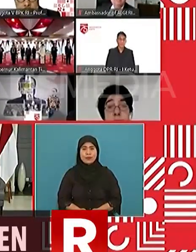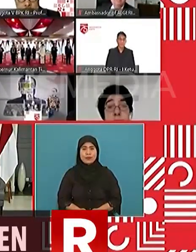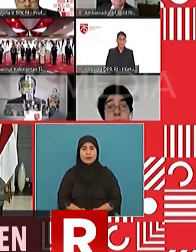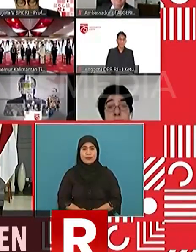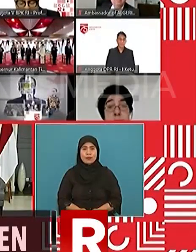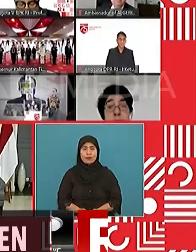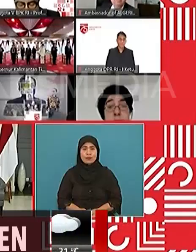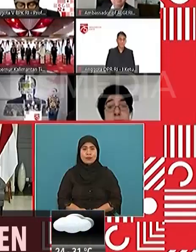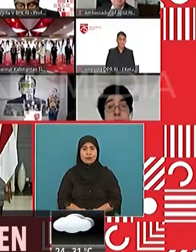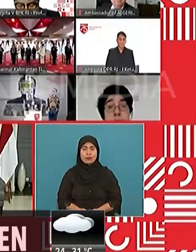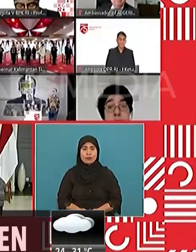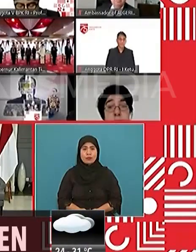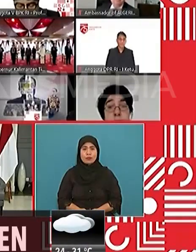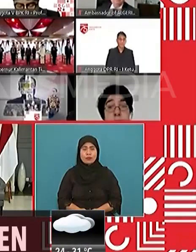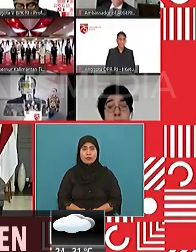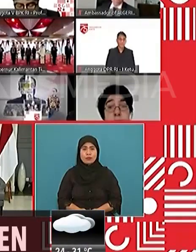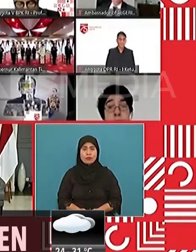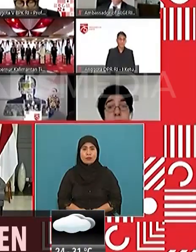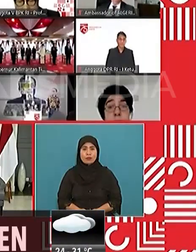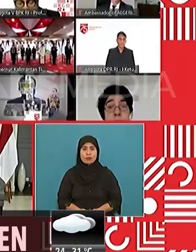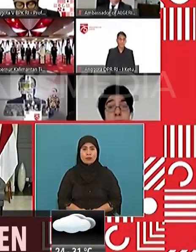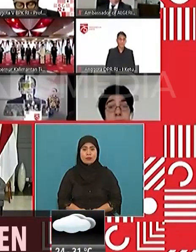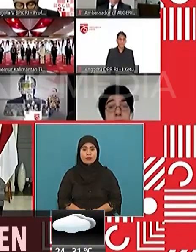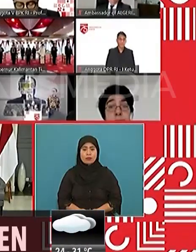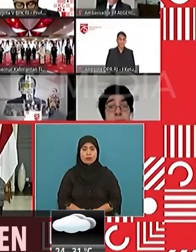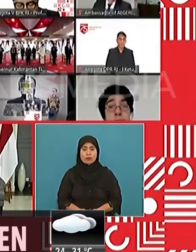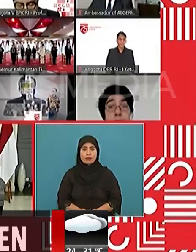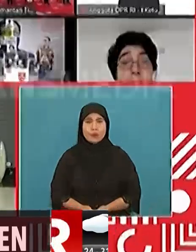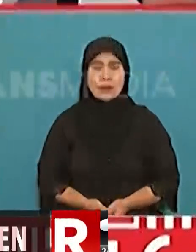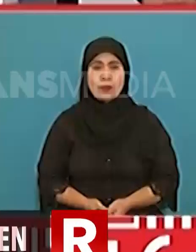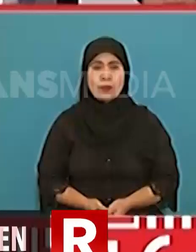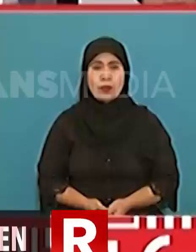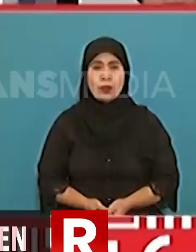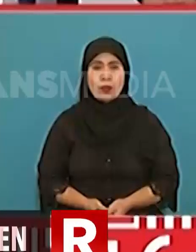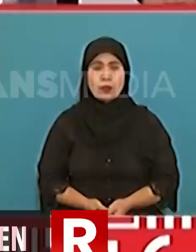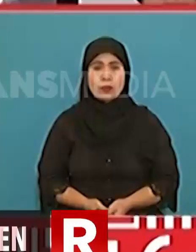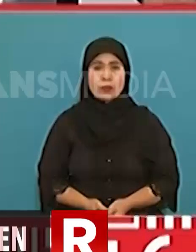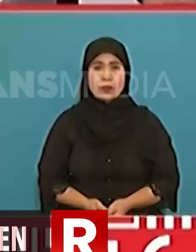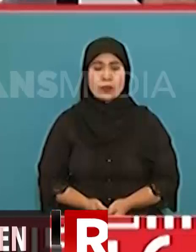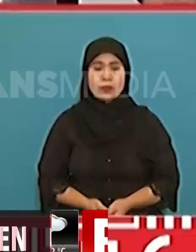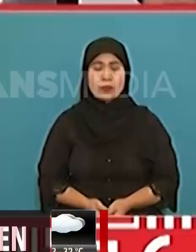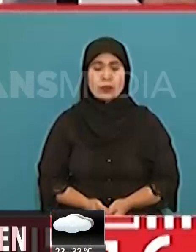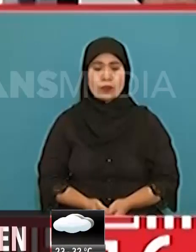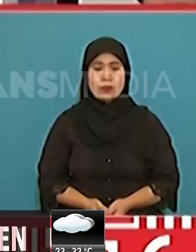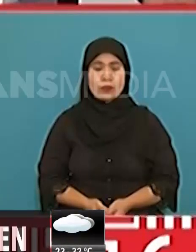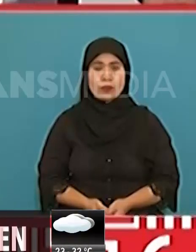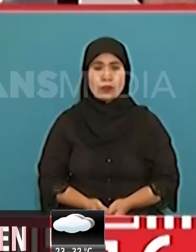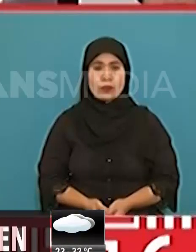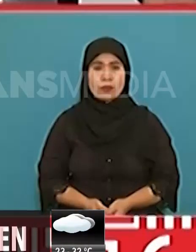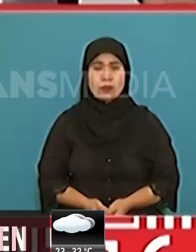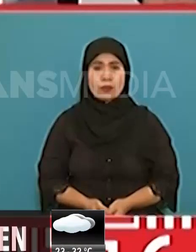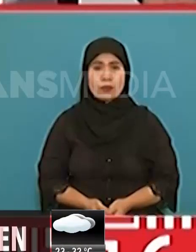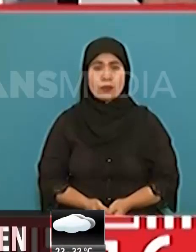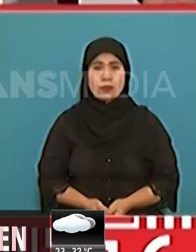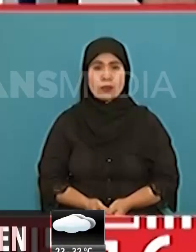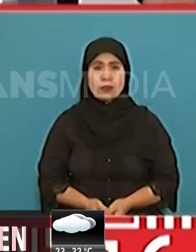Jokowi memasuki lokasi upacara, ia sempat ikut berdiri di kursi, tetapi terjatuh. Padahal sudah dipegangi